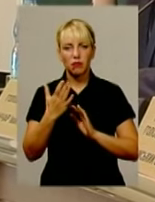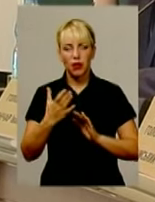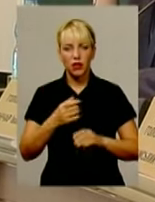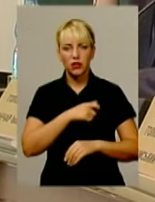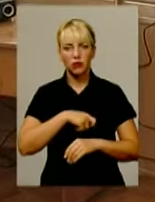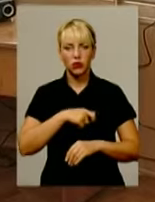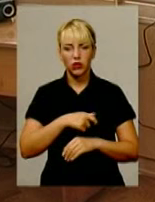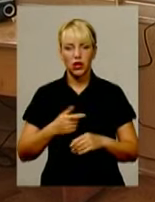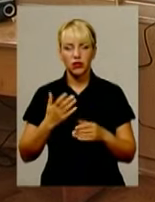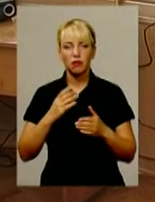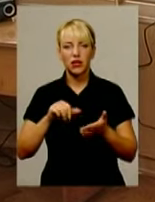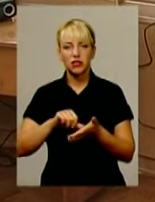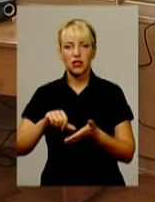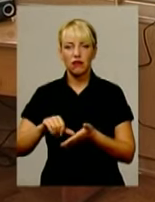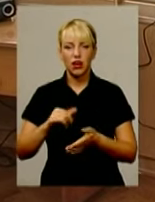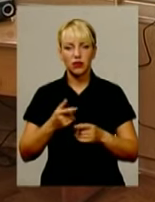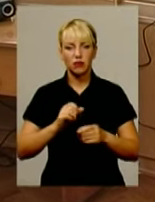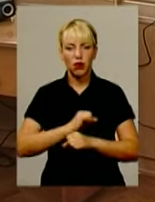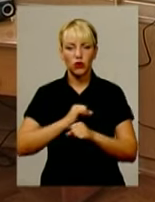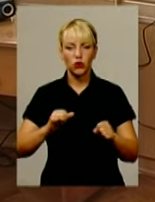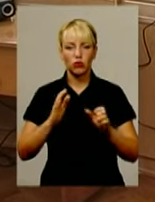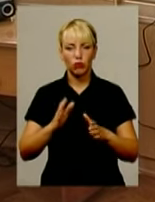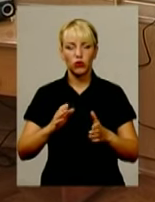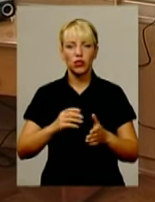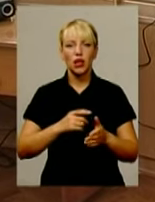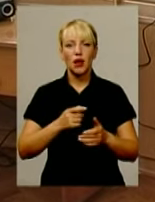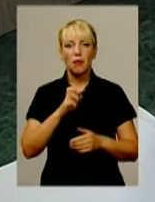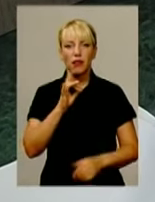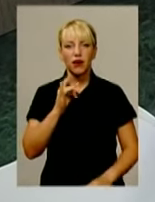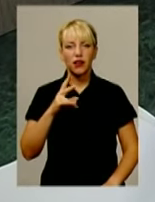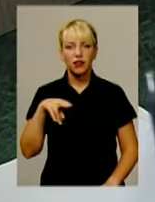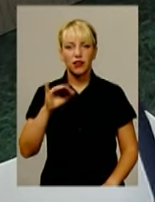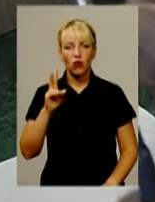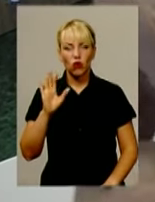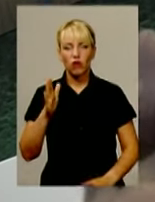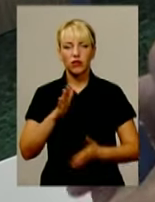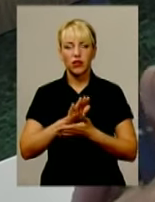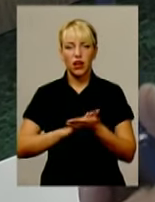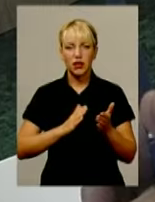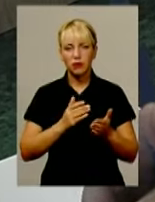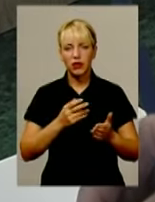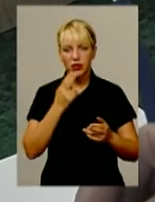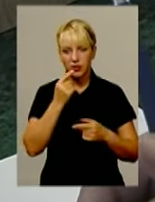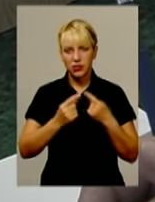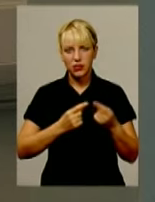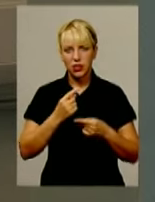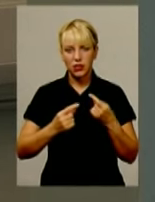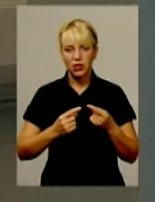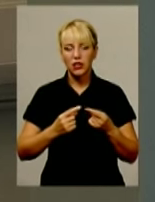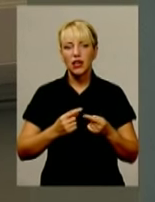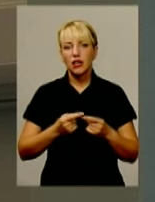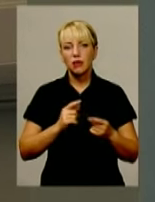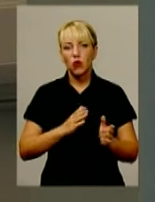обранців. Представлятиме патріотів в органах влади Леонід Бриндіков. Далі вже традиційний порядок денний – депутатські запити, більшість